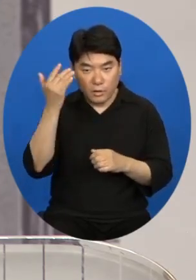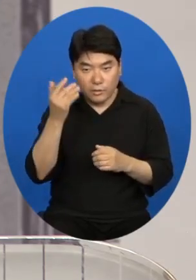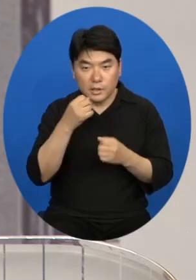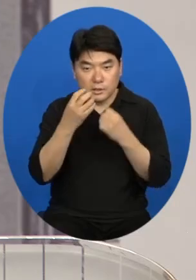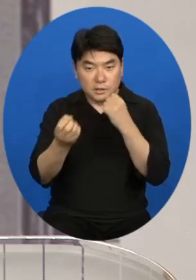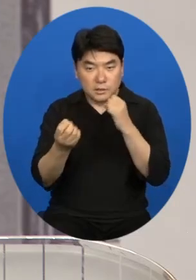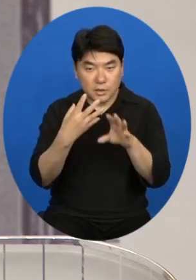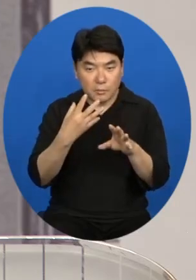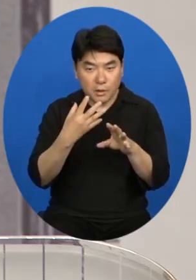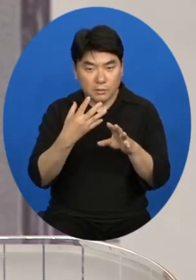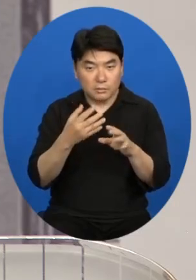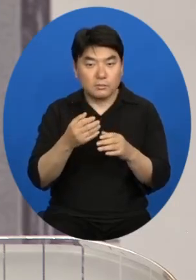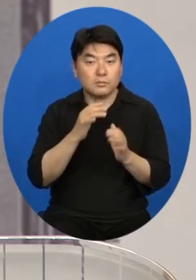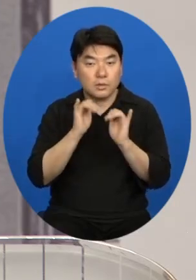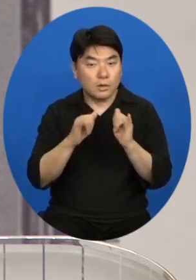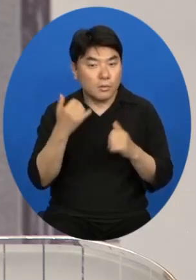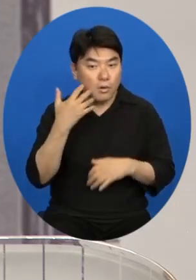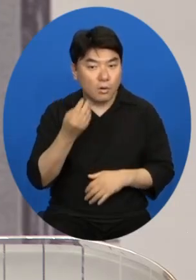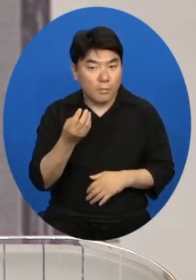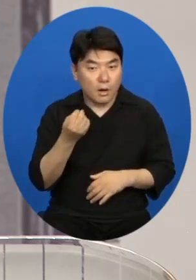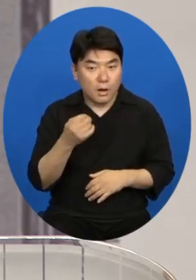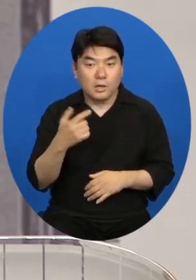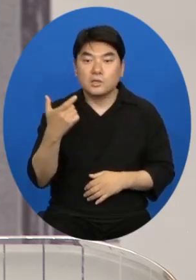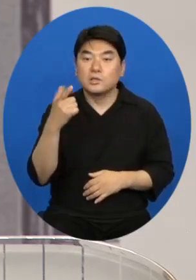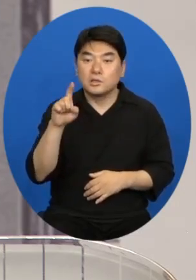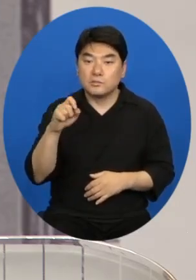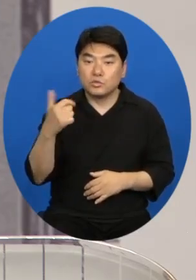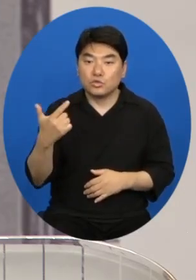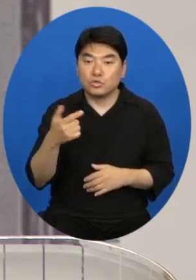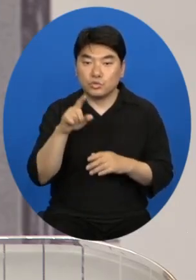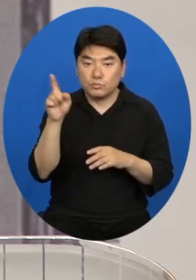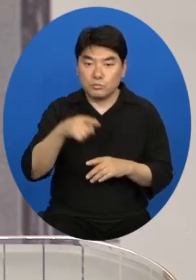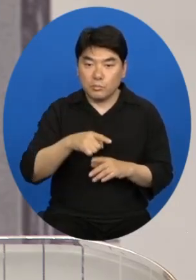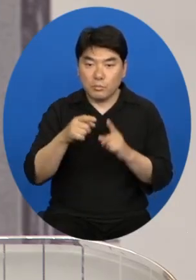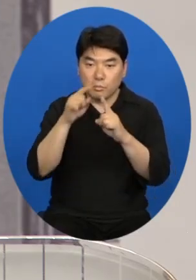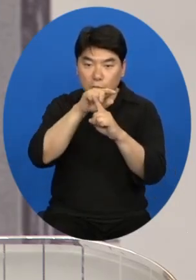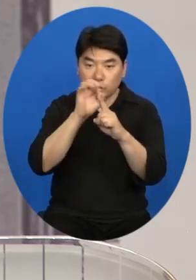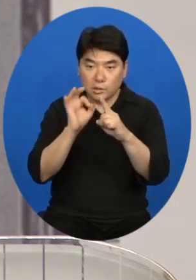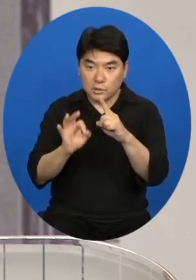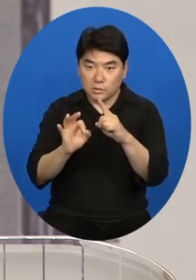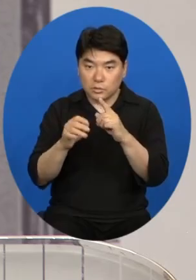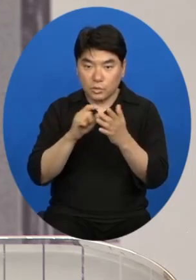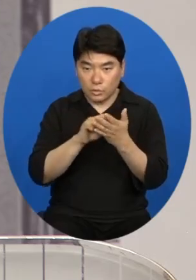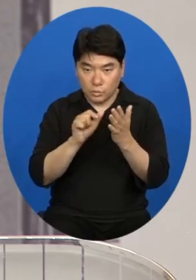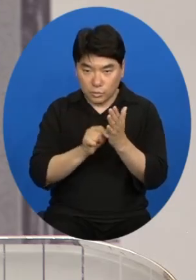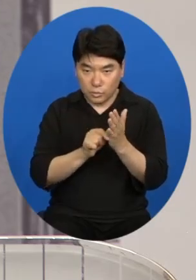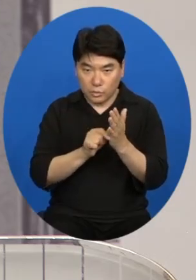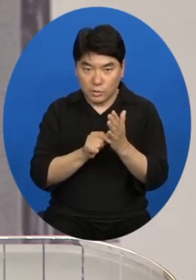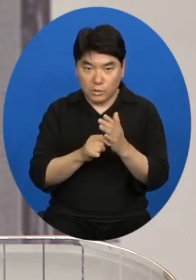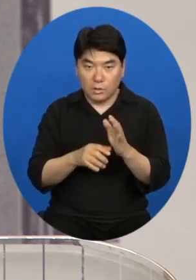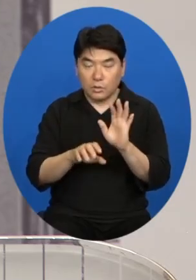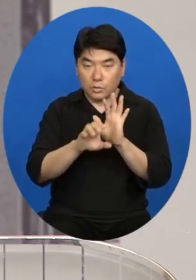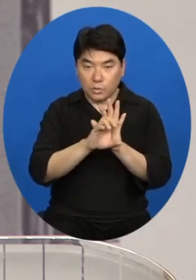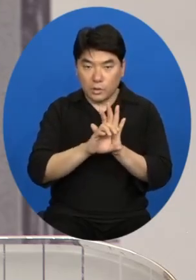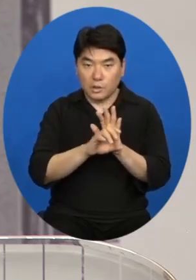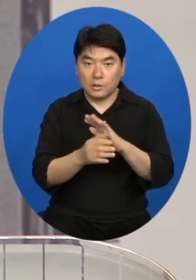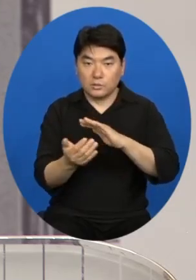사람은 한 16%밖에 안 돼요, 전체 통계가. 그러면 코로나 이전보다 지금이 더 안 좋게